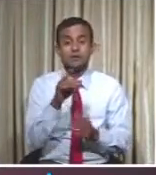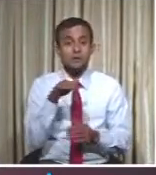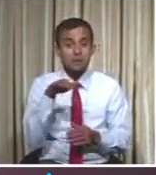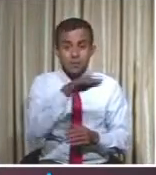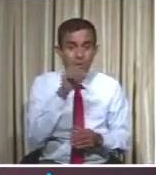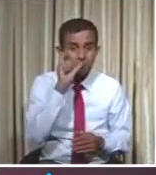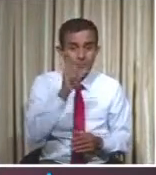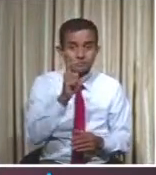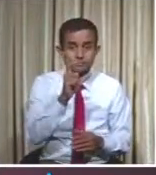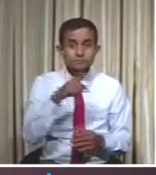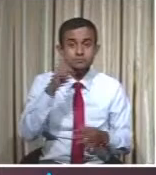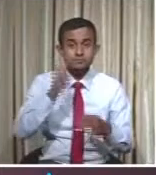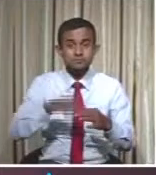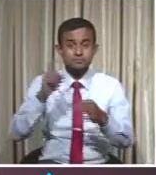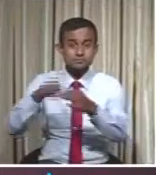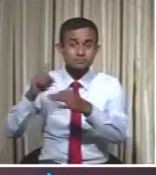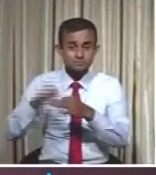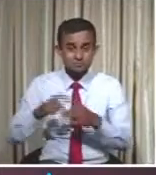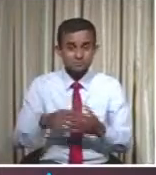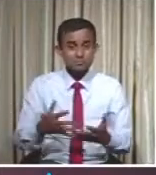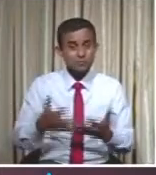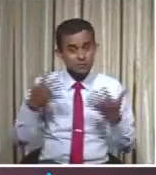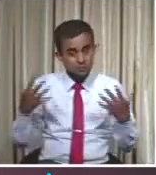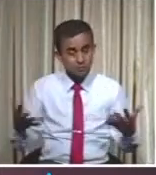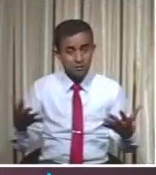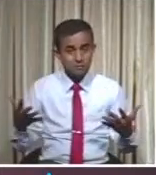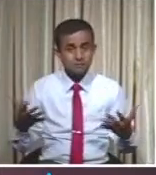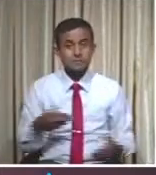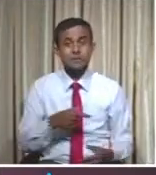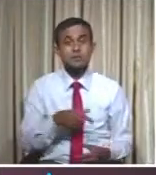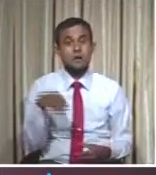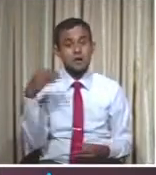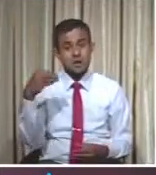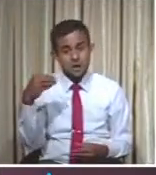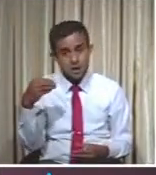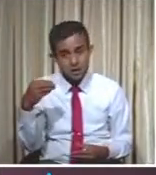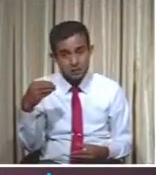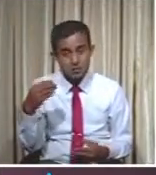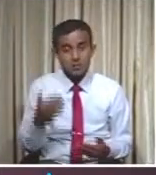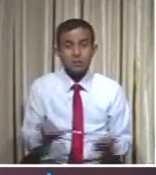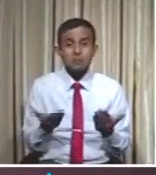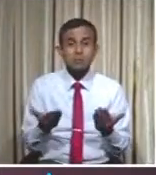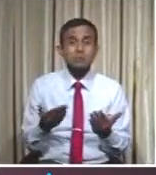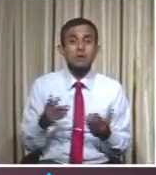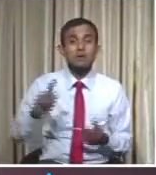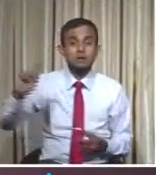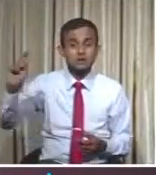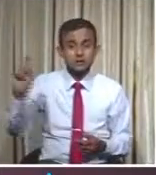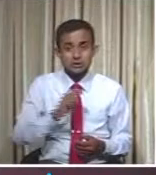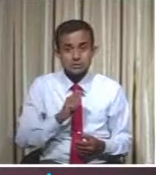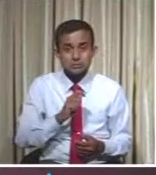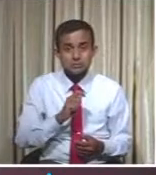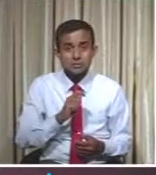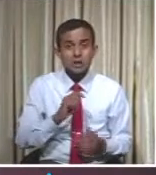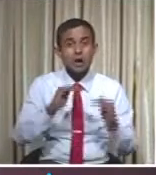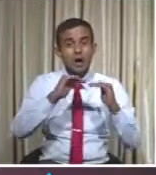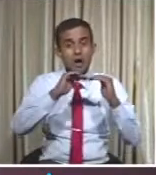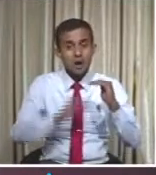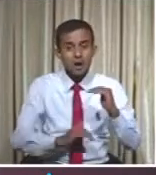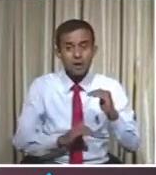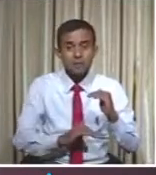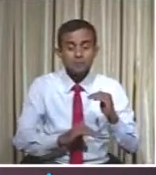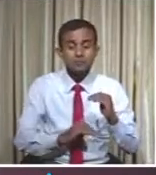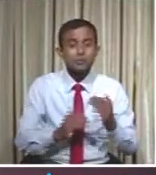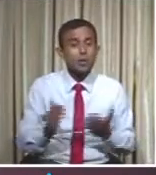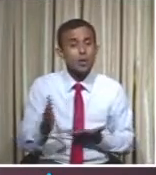ගත්තා අපිට ප්‍රශ්න රාශියක් තියෙනවා අපේ ණය බරද ඩෙෆිසිට් එකද ඉන්කම් ආදායම පහළ වැටීමද